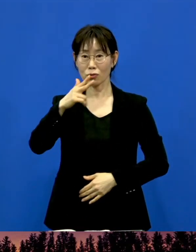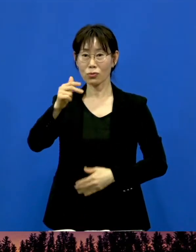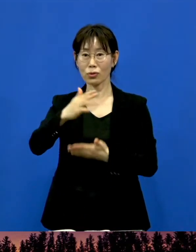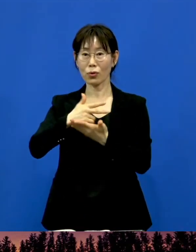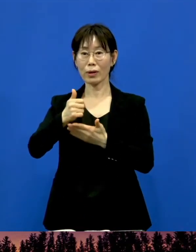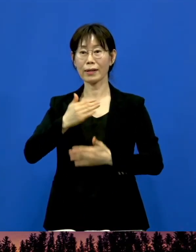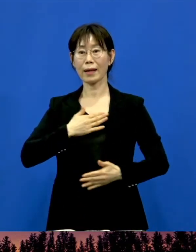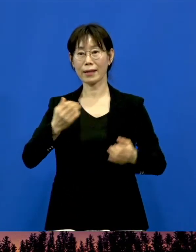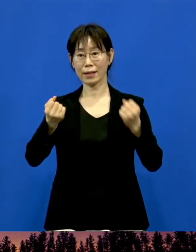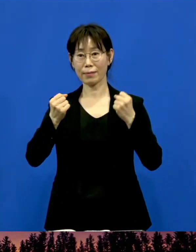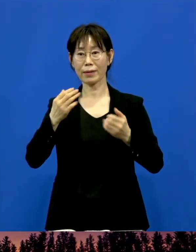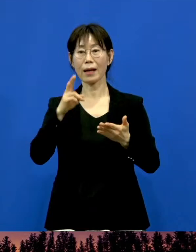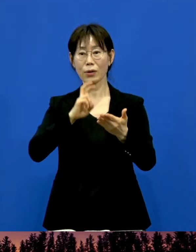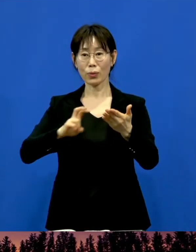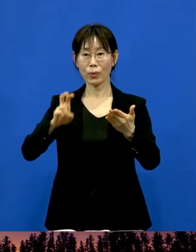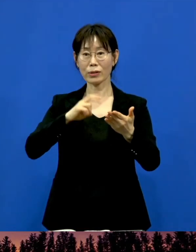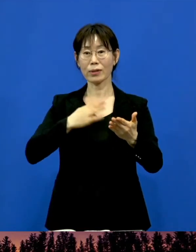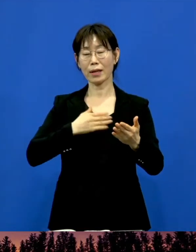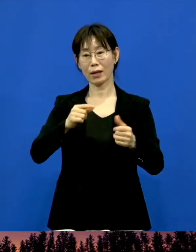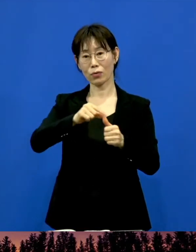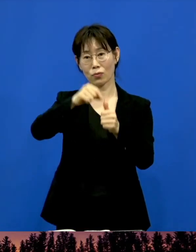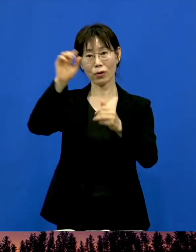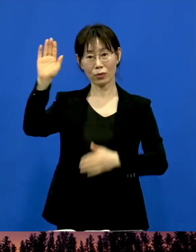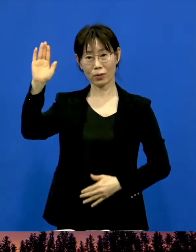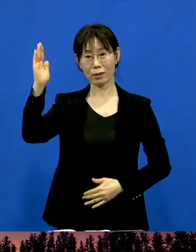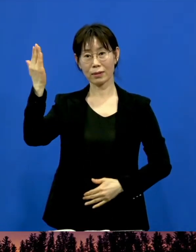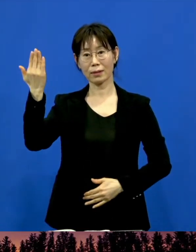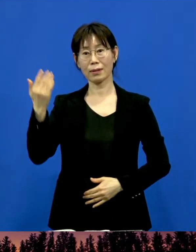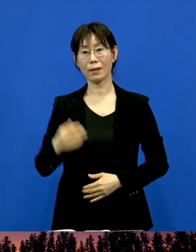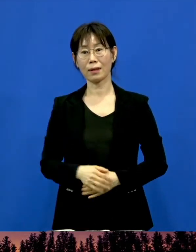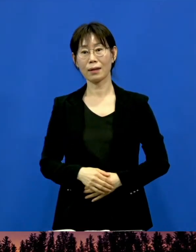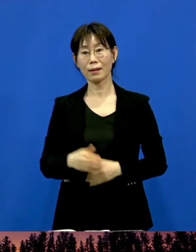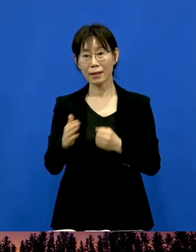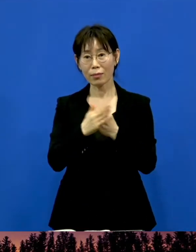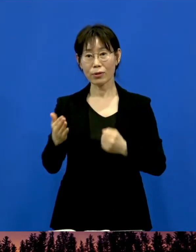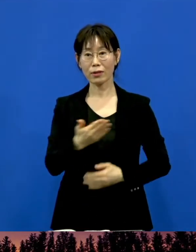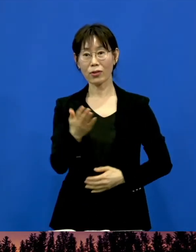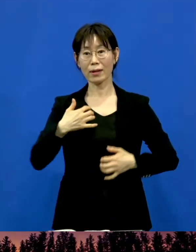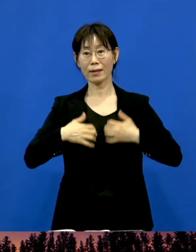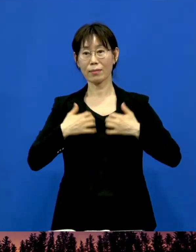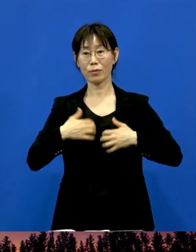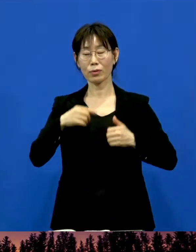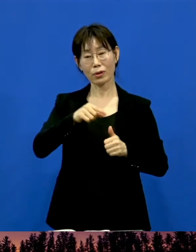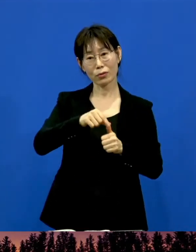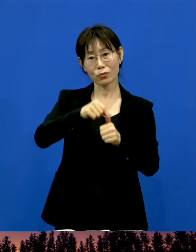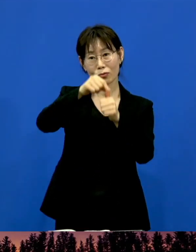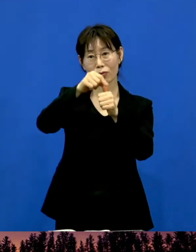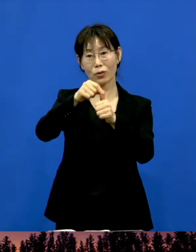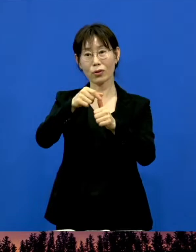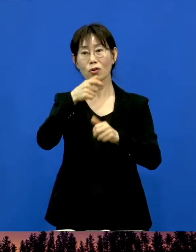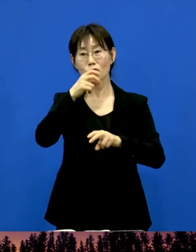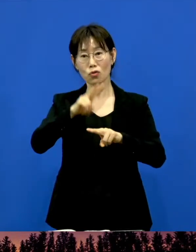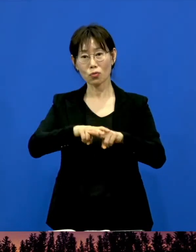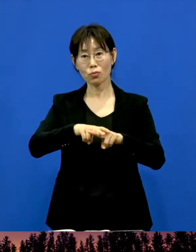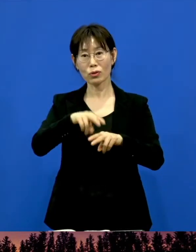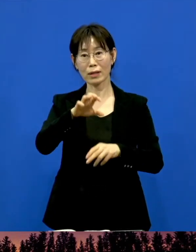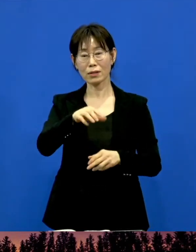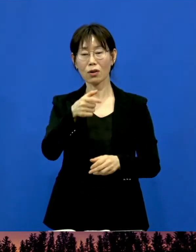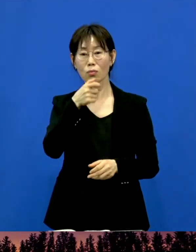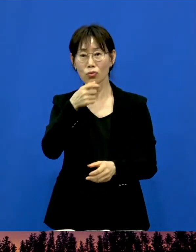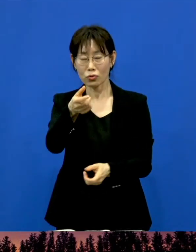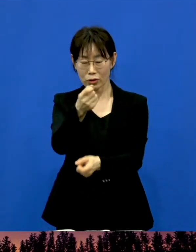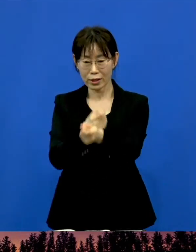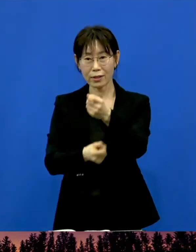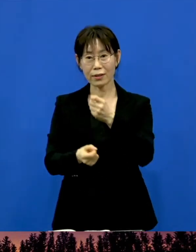나의 노래시며 나의 구원이시니라. 그러므로 너희가 기쁨으로 구원의 우물을 들에서 물을